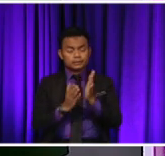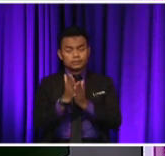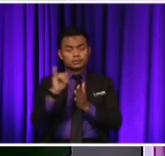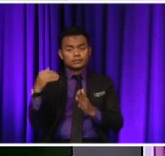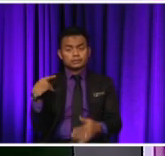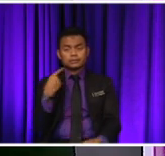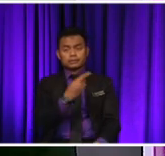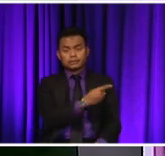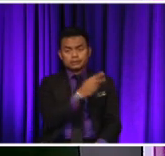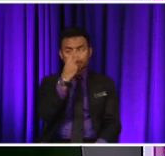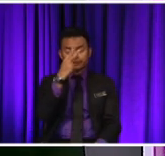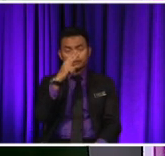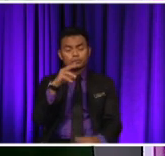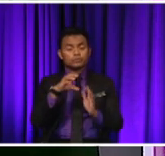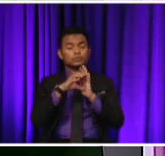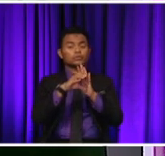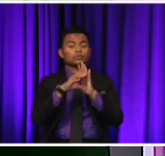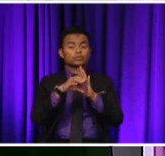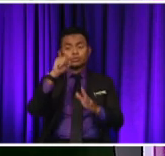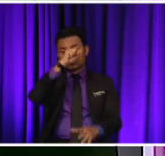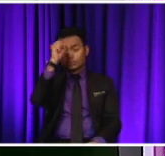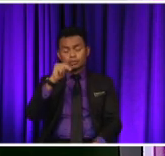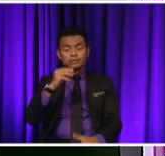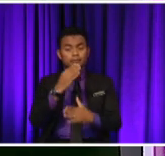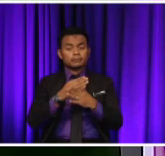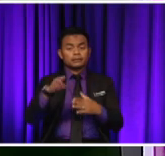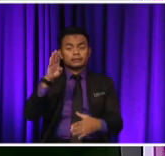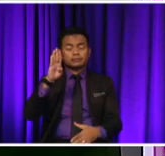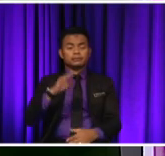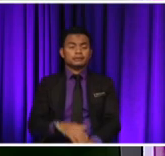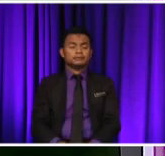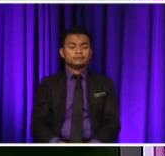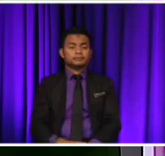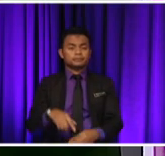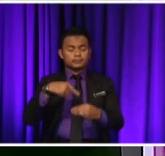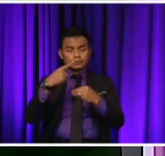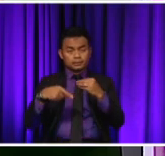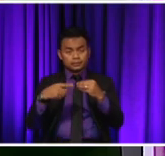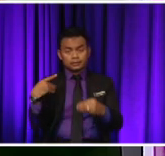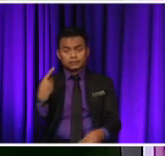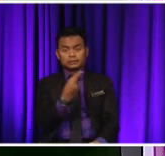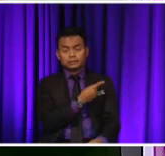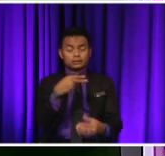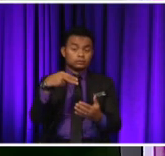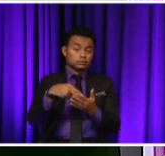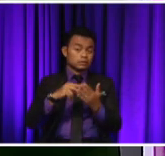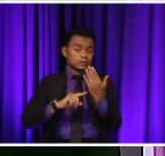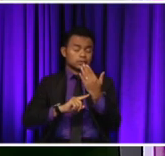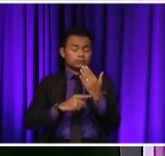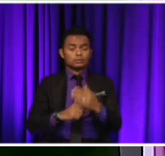contoh-contoh soal dan bagian B Oke ini yaitu tentang kita ulang kembali ataupun Ini adalah